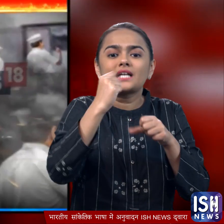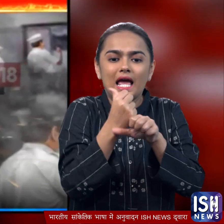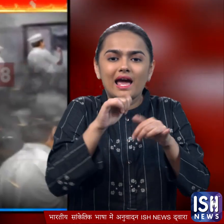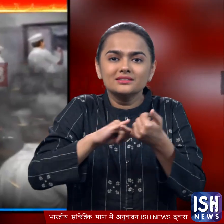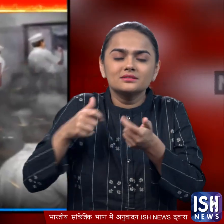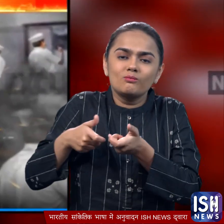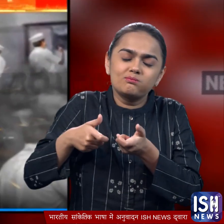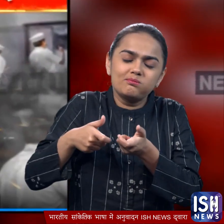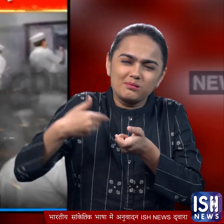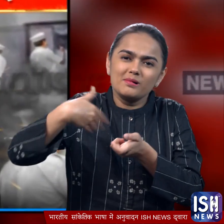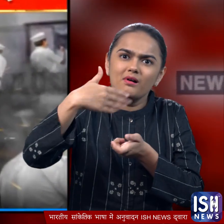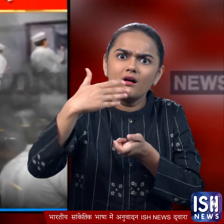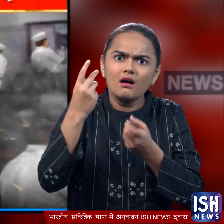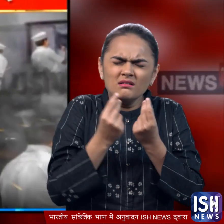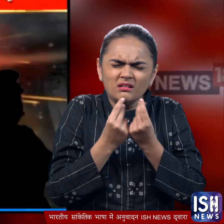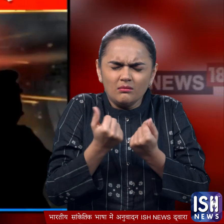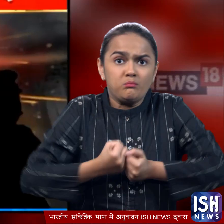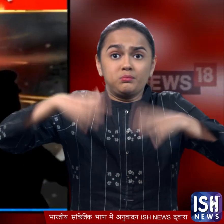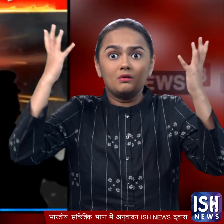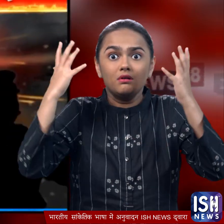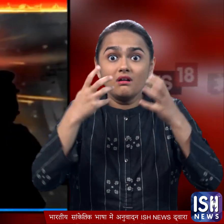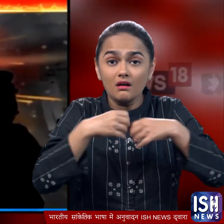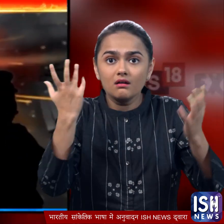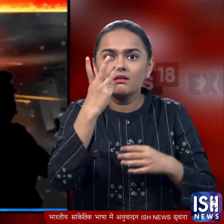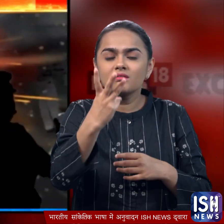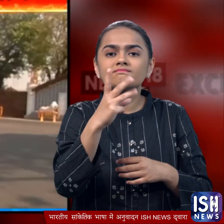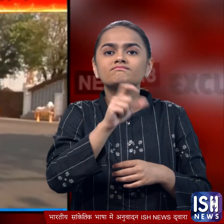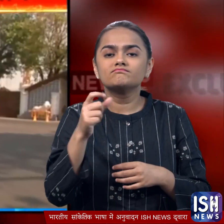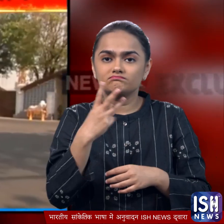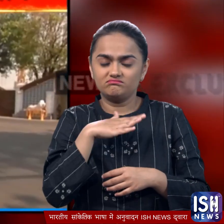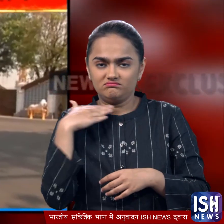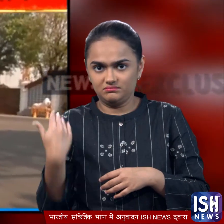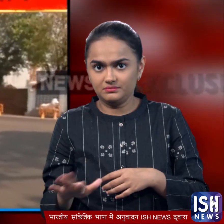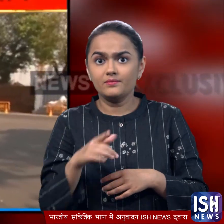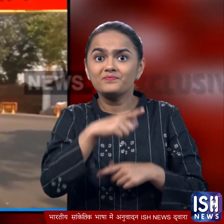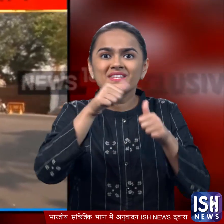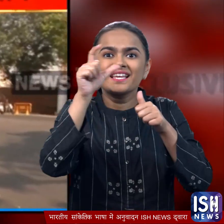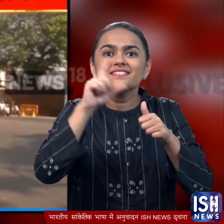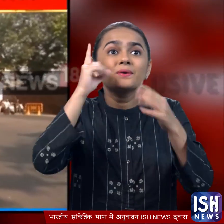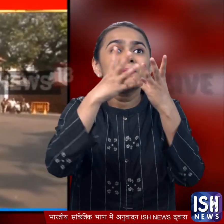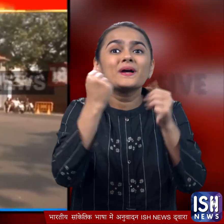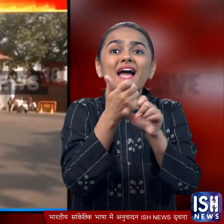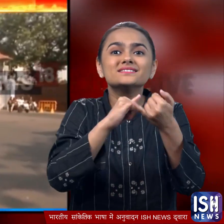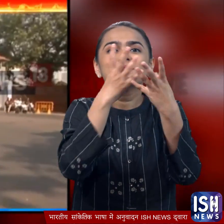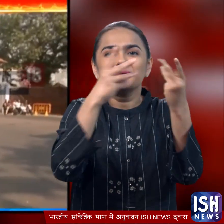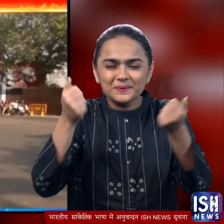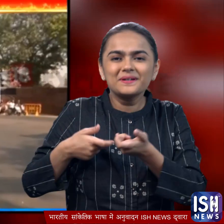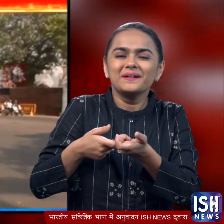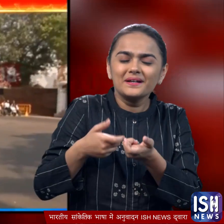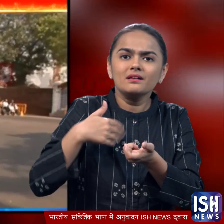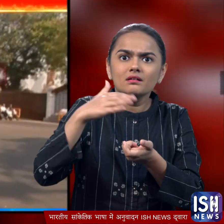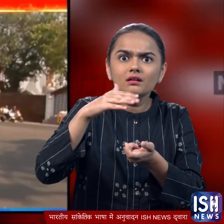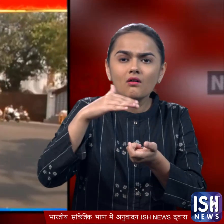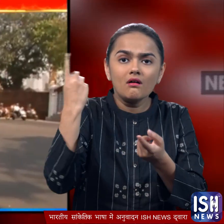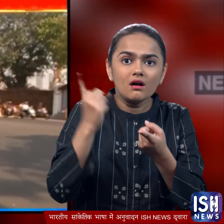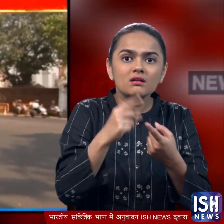में गैस भरने के दौरान अचानक धमाका हो गया, जिसमें 3 नौसैनिक शहीद हो गए। एसी के गैस की रिफिलिंग हो रही थी, तभी ये घटना घटी है। तभी इस ब्लास्ट की